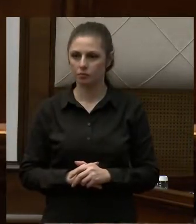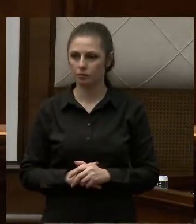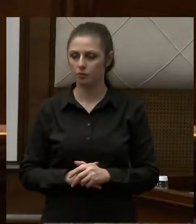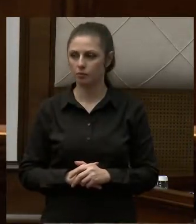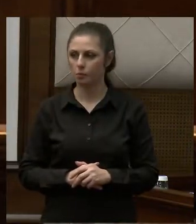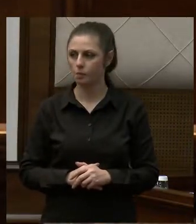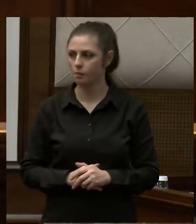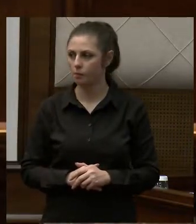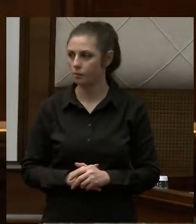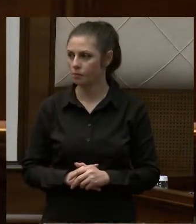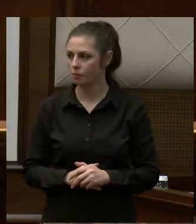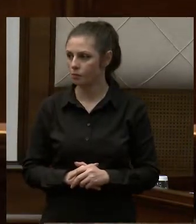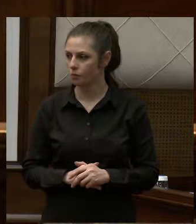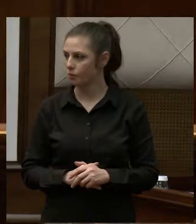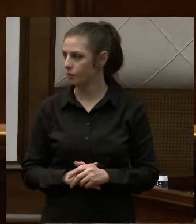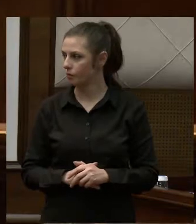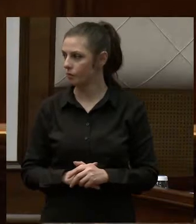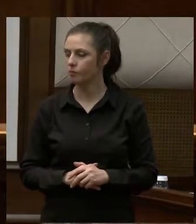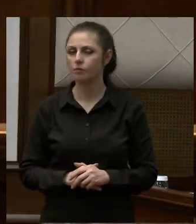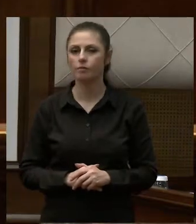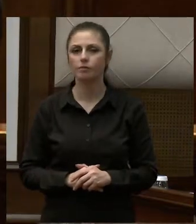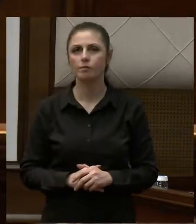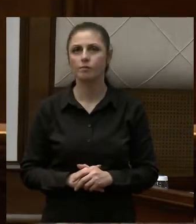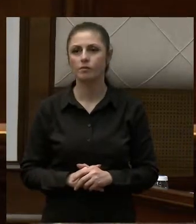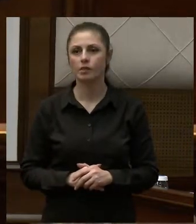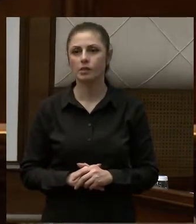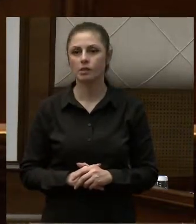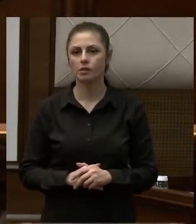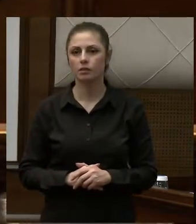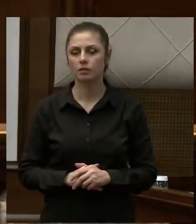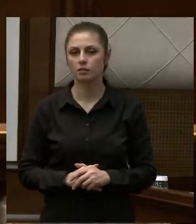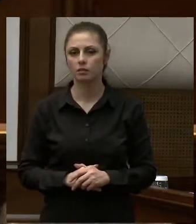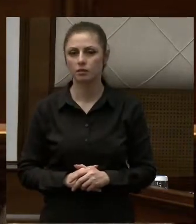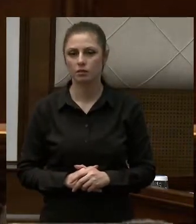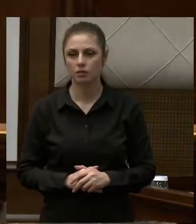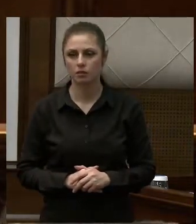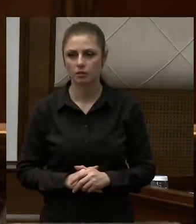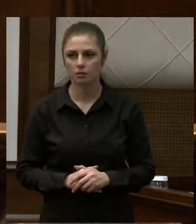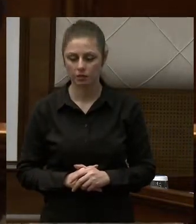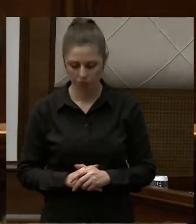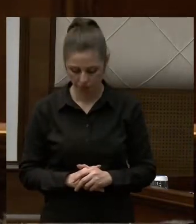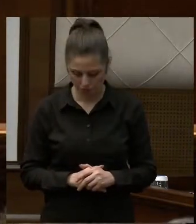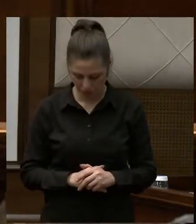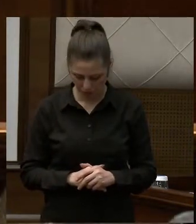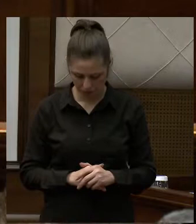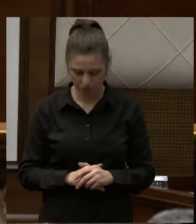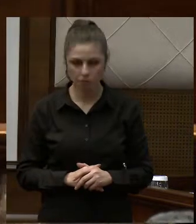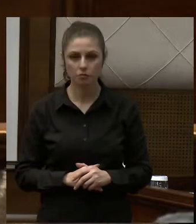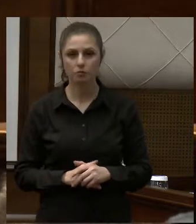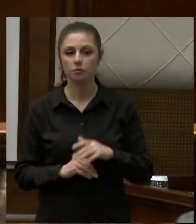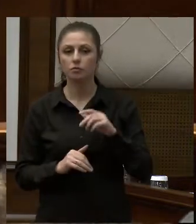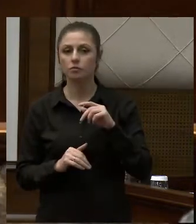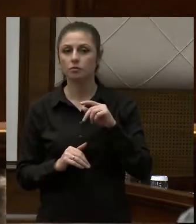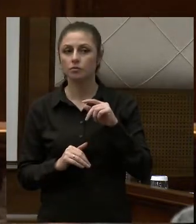Şimdi değerli arkadaşlar, hemen gündeme geçeceğim. Benim cevap vermediğim hususlar varsa Recep Bey buyurun. Yani